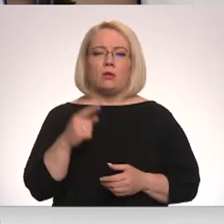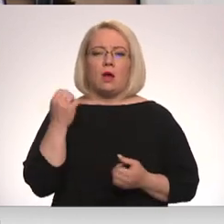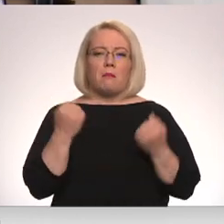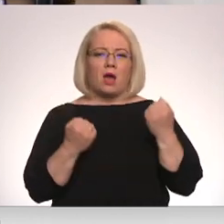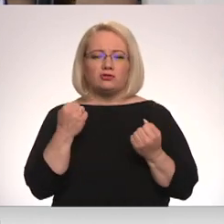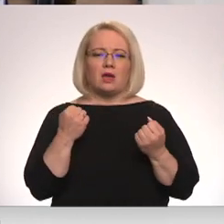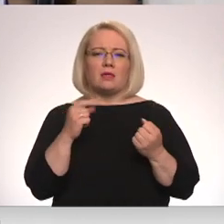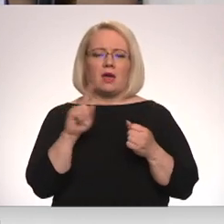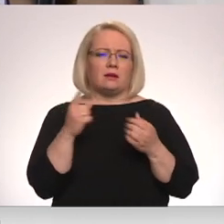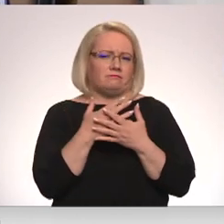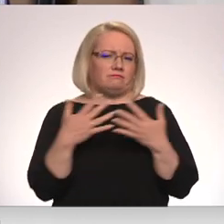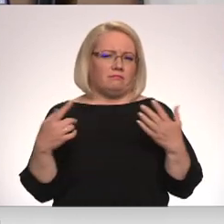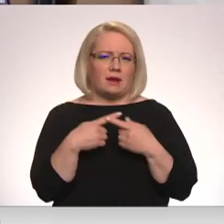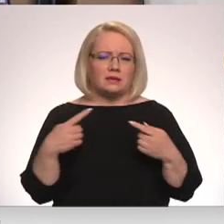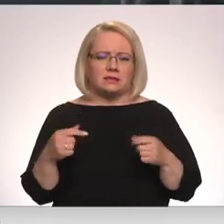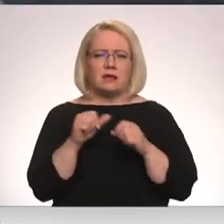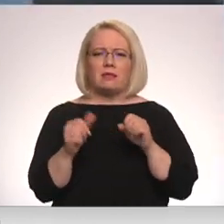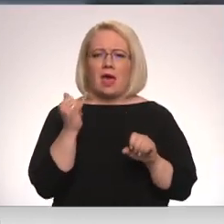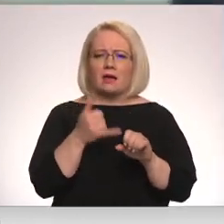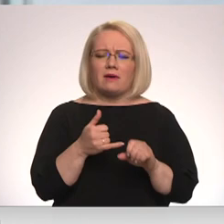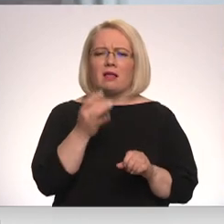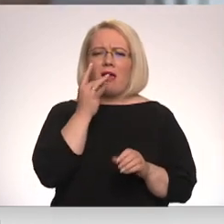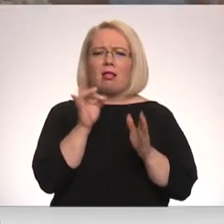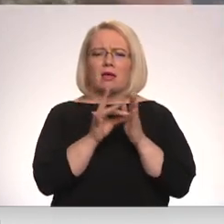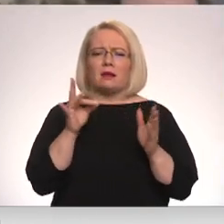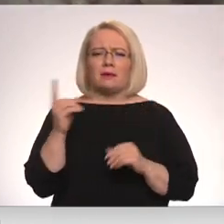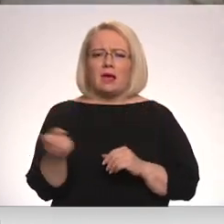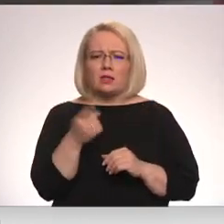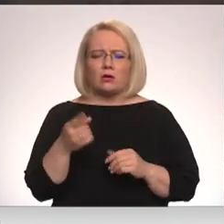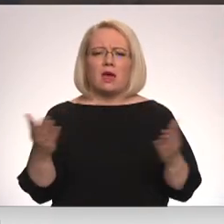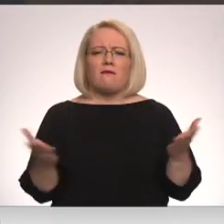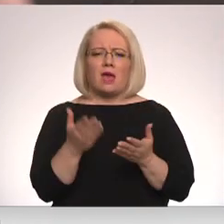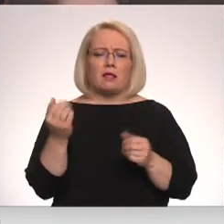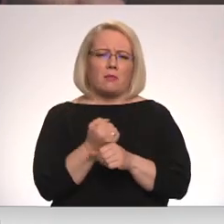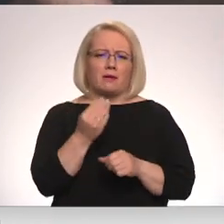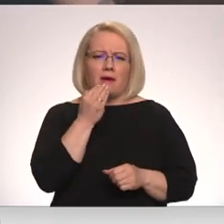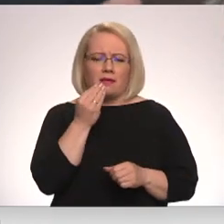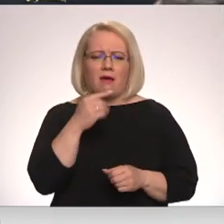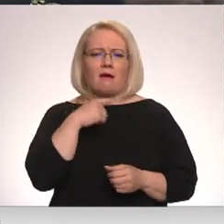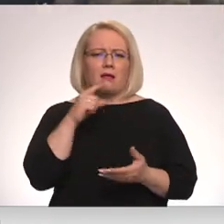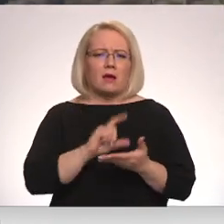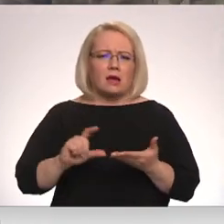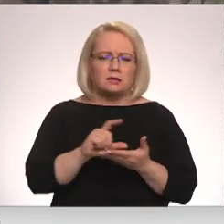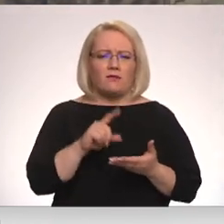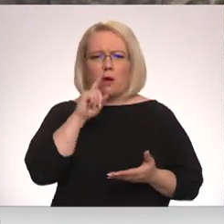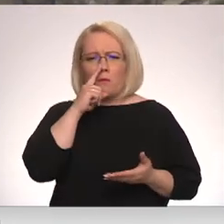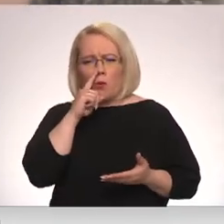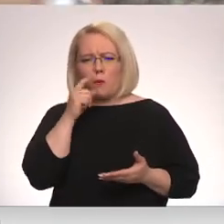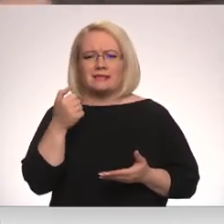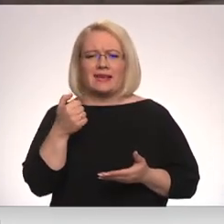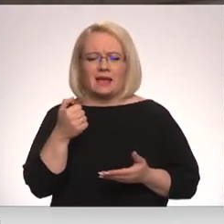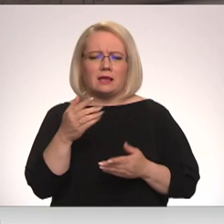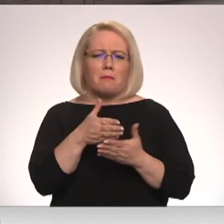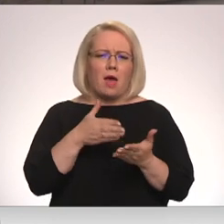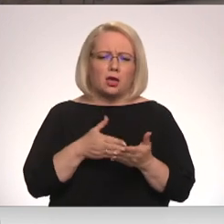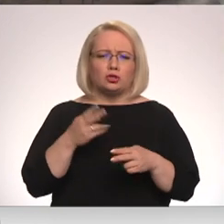viss, kas iedomājams. Degviela, elektrības generatori, viegli pagatavojums ēdiens, gaļas konzervi, pupiņas, griķi, pat maize un